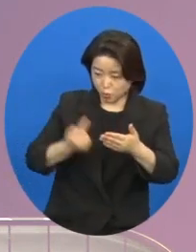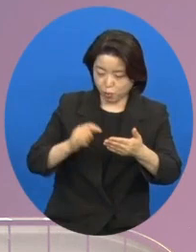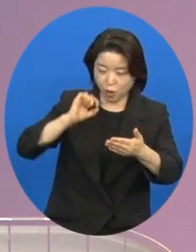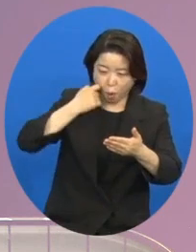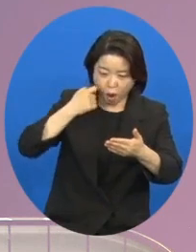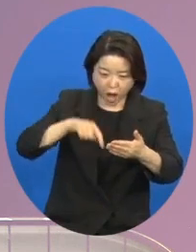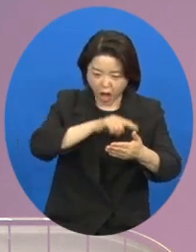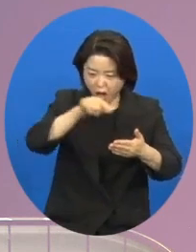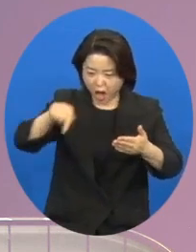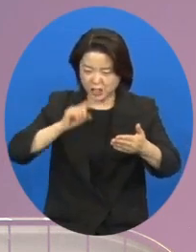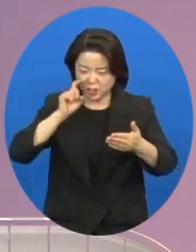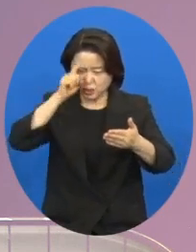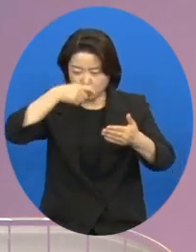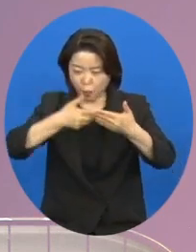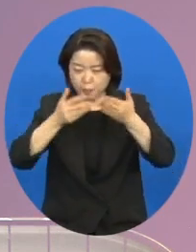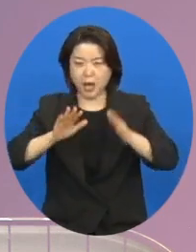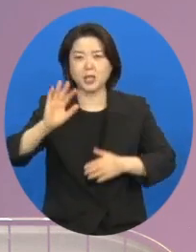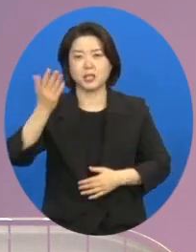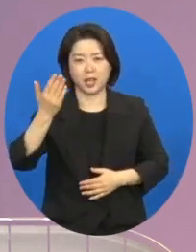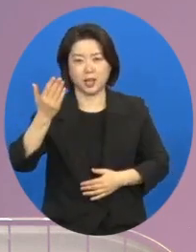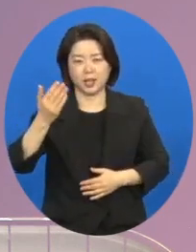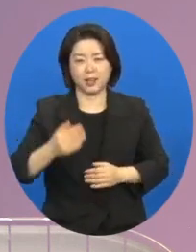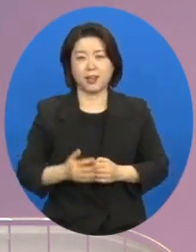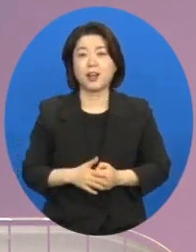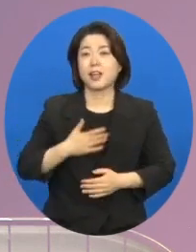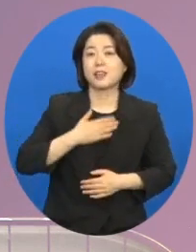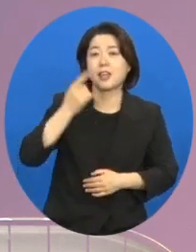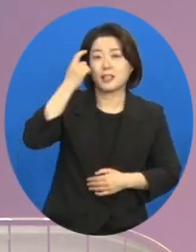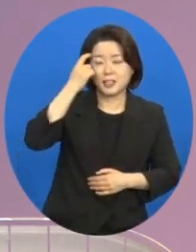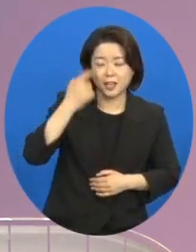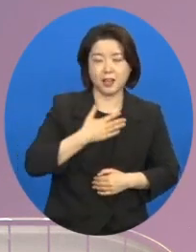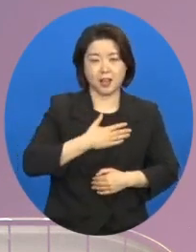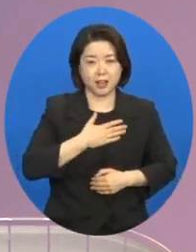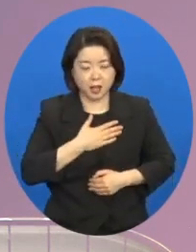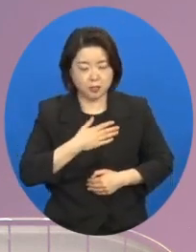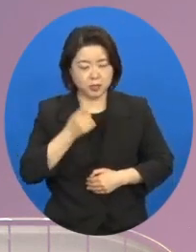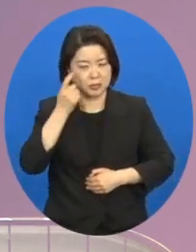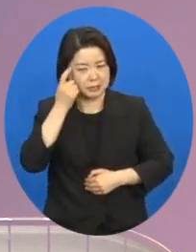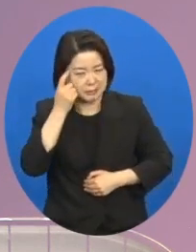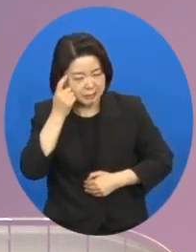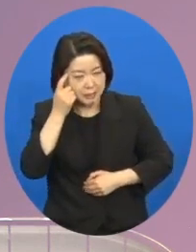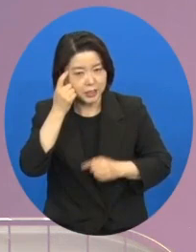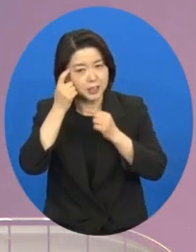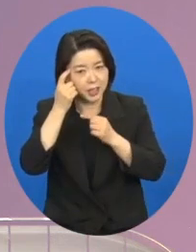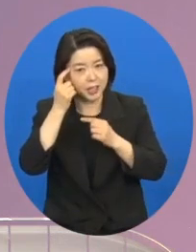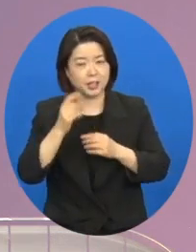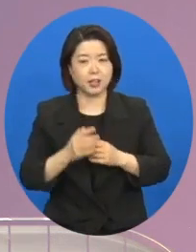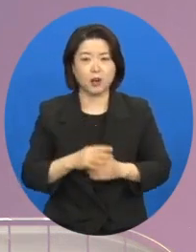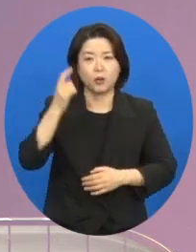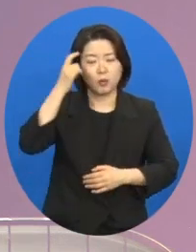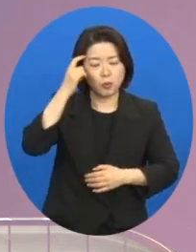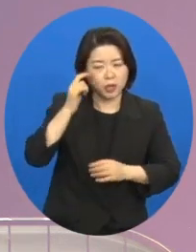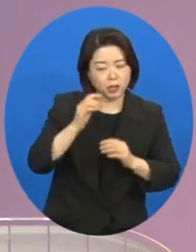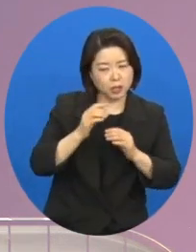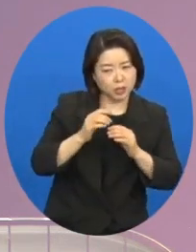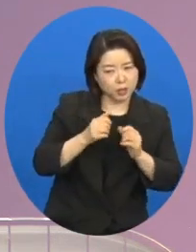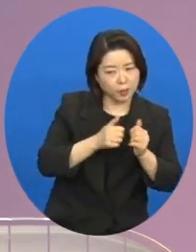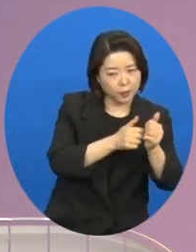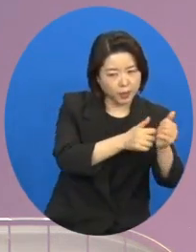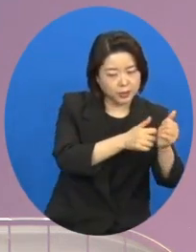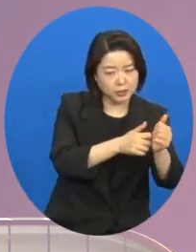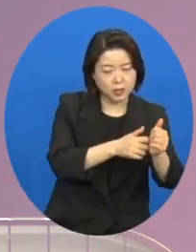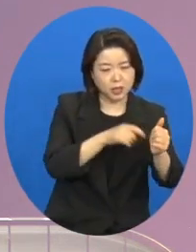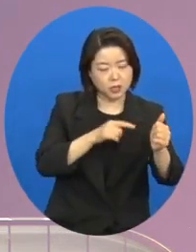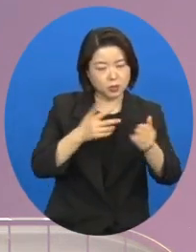방이 되어버리고 맙니다. 그래서 우리의 생각과 감정과 의지가 왜 이렇게 가지? 이게